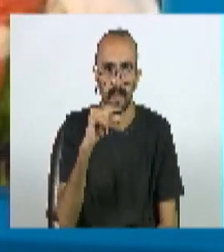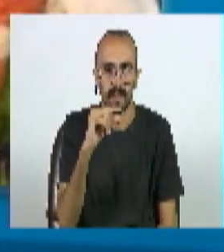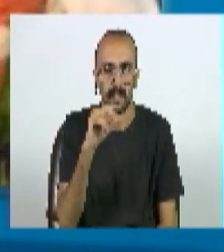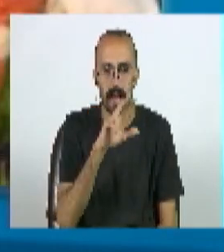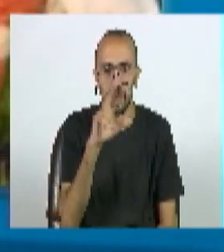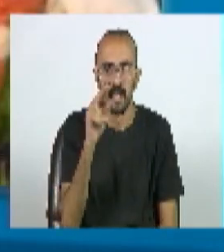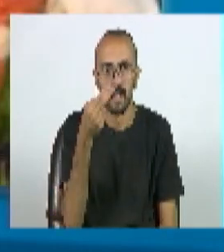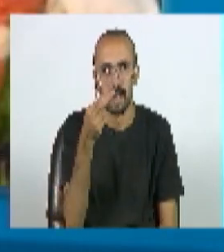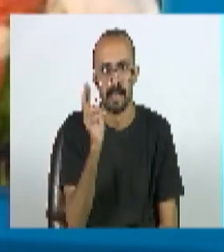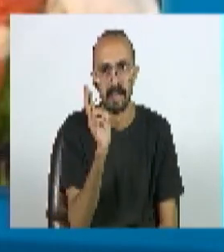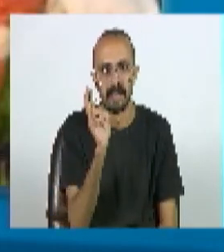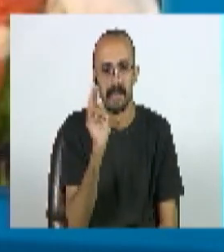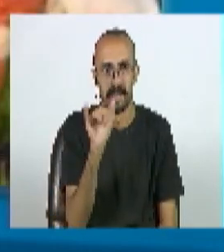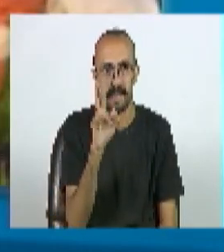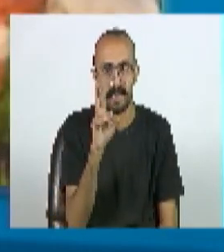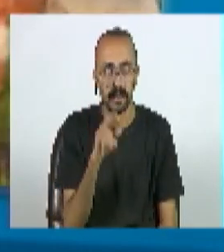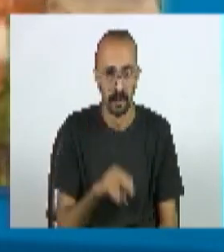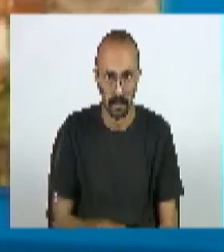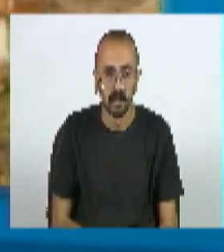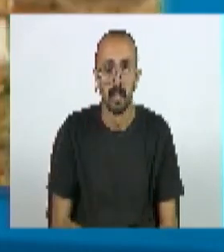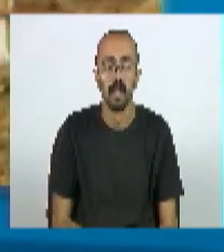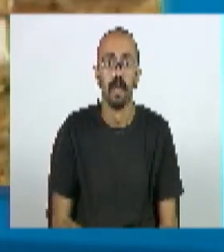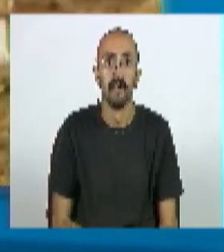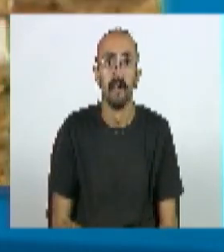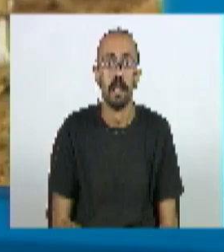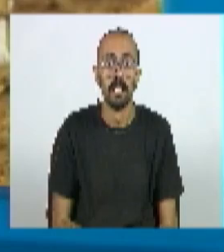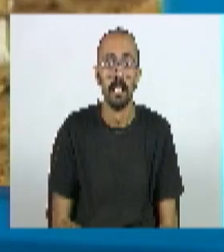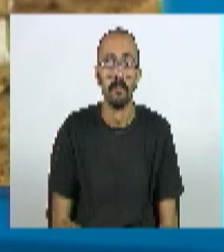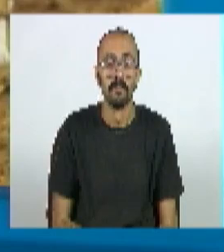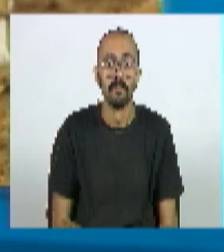المواطنة لكنها بتقوم بجهد كبير جدا في سبيل